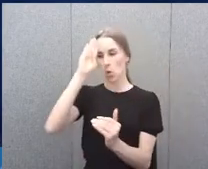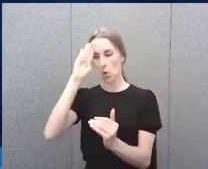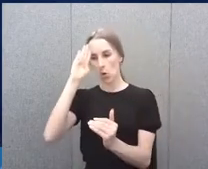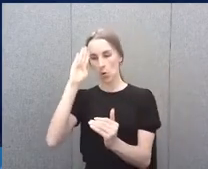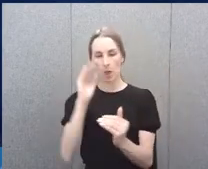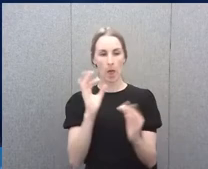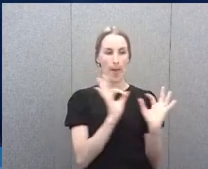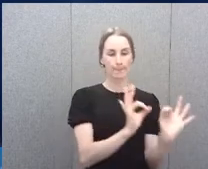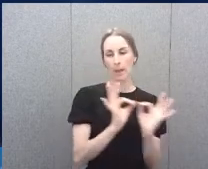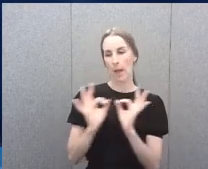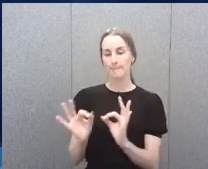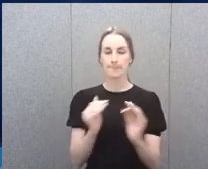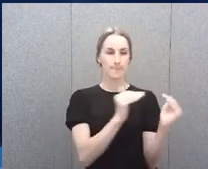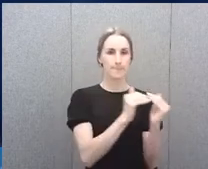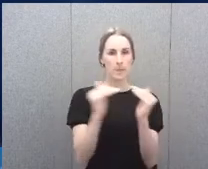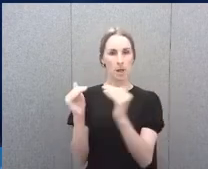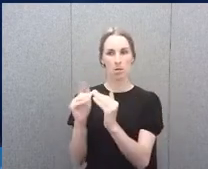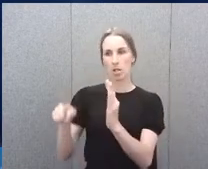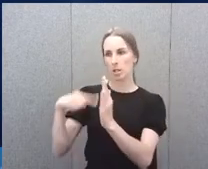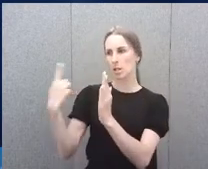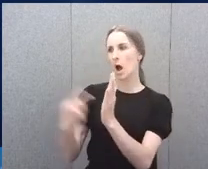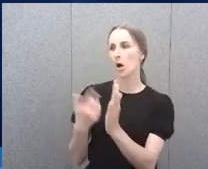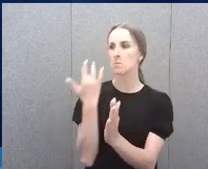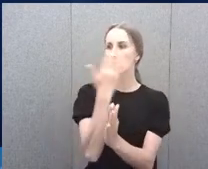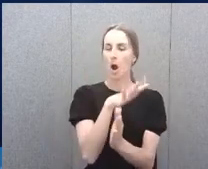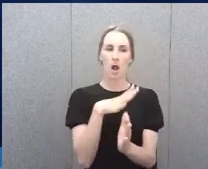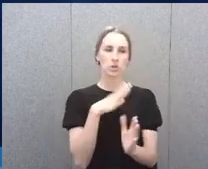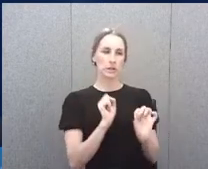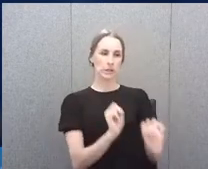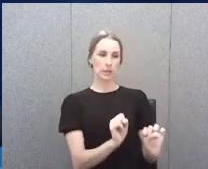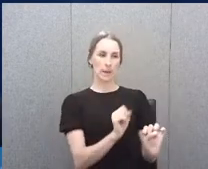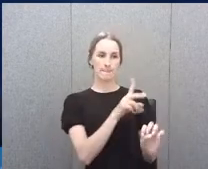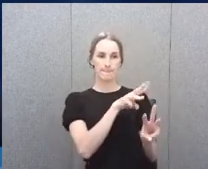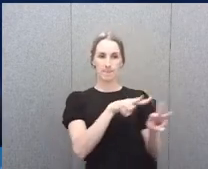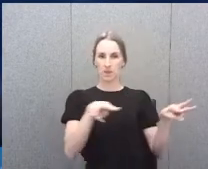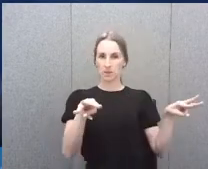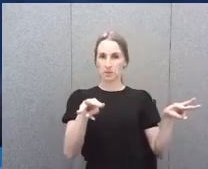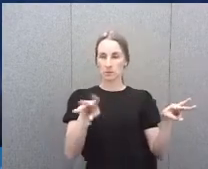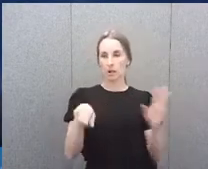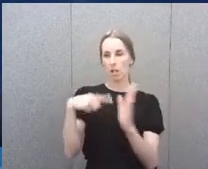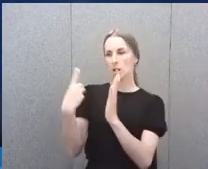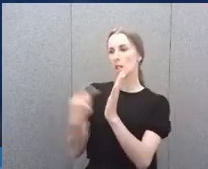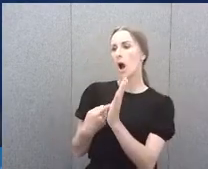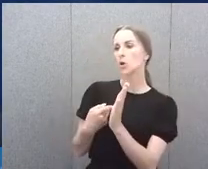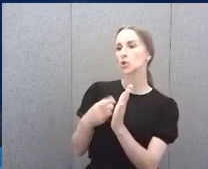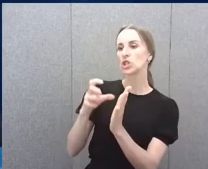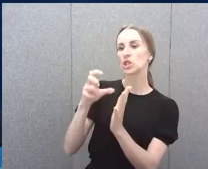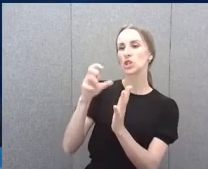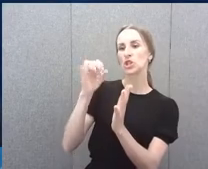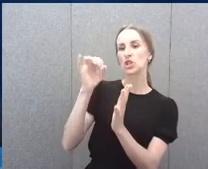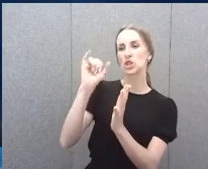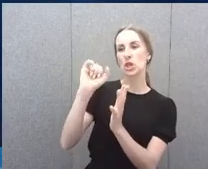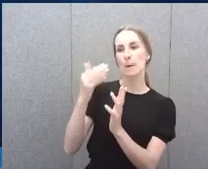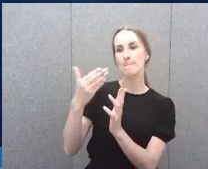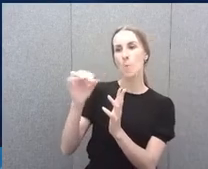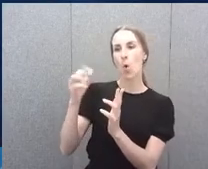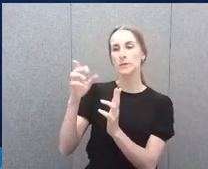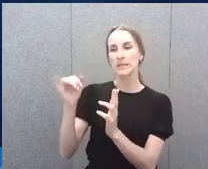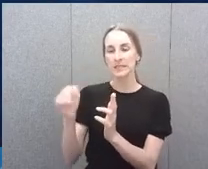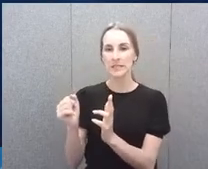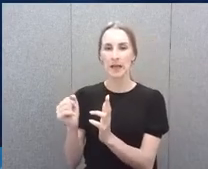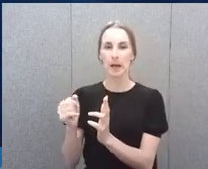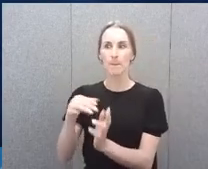женщин в партийных списках. Никто мне не задавал вопроса, что я женщина-министр обороны. Никто не говорит,